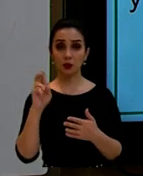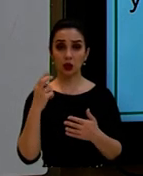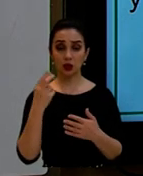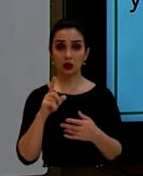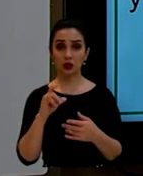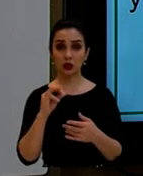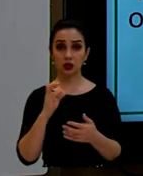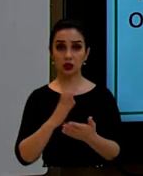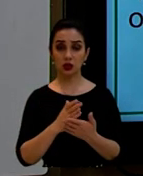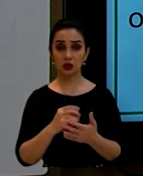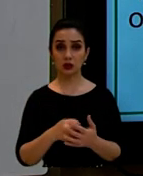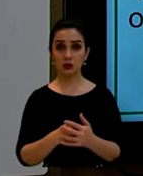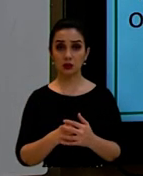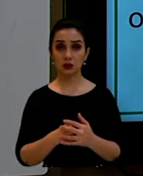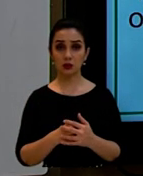биологическое значение.